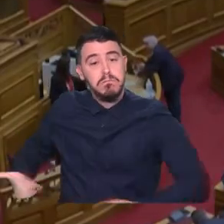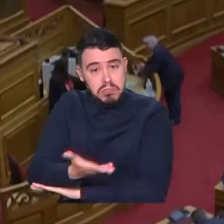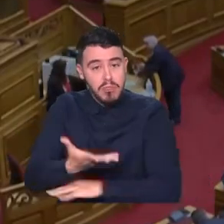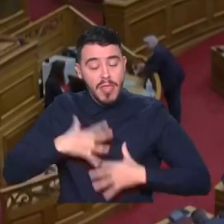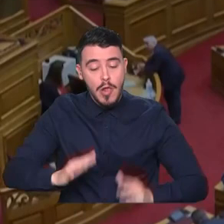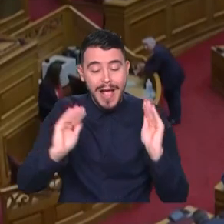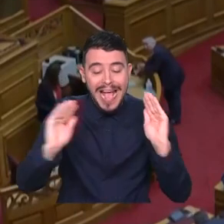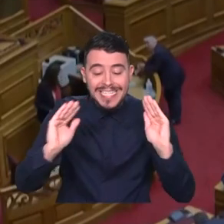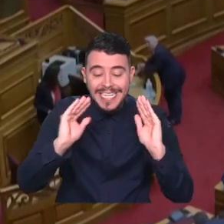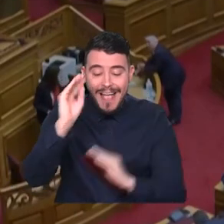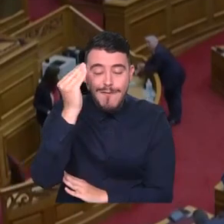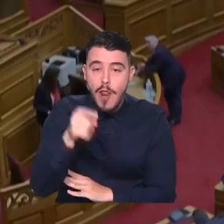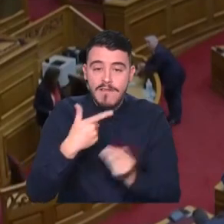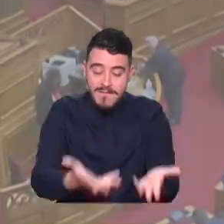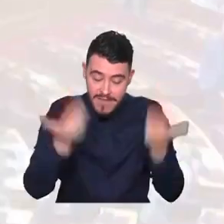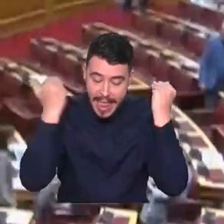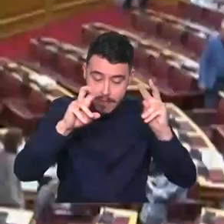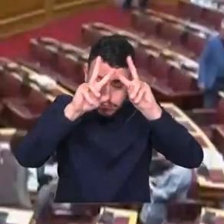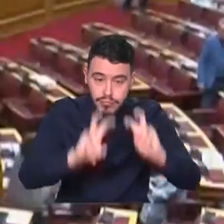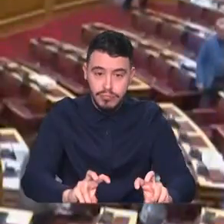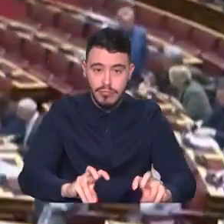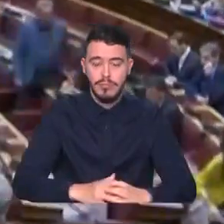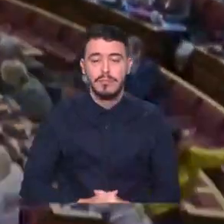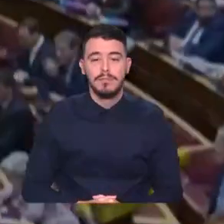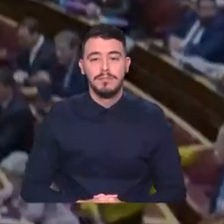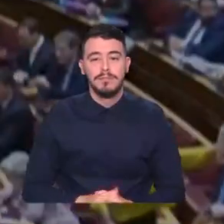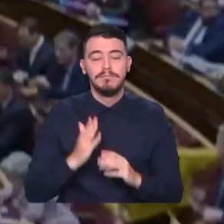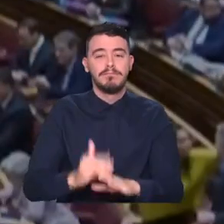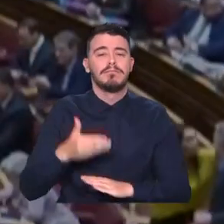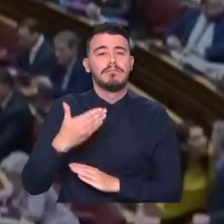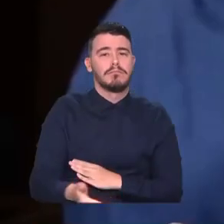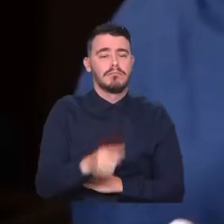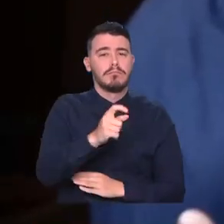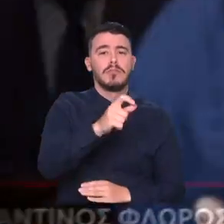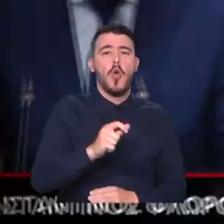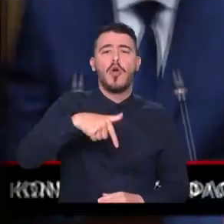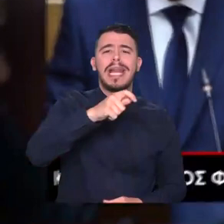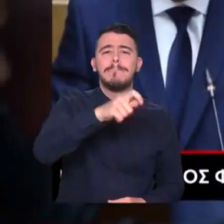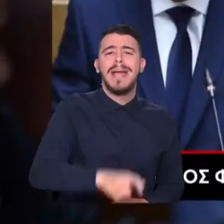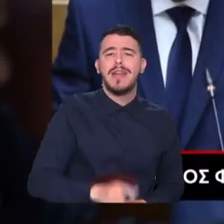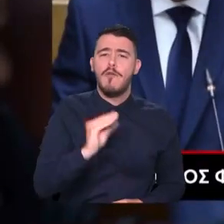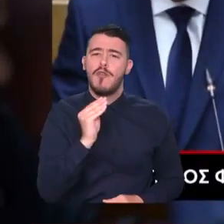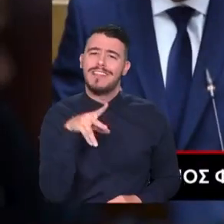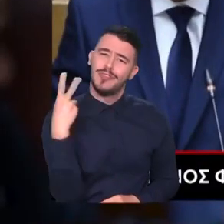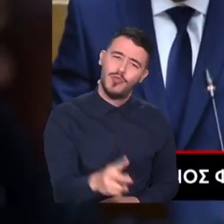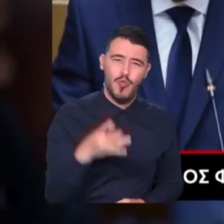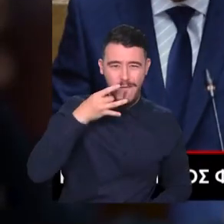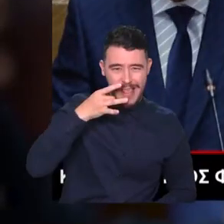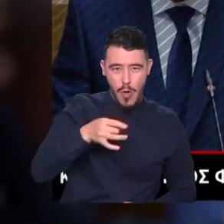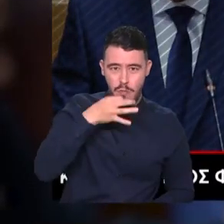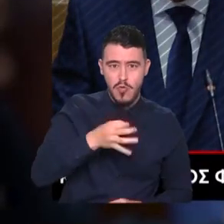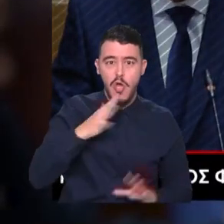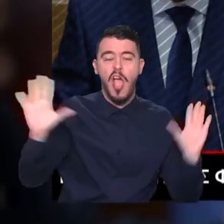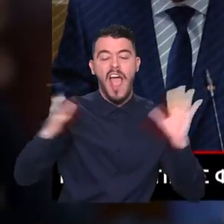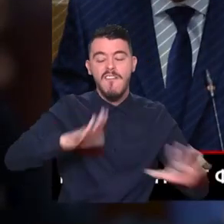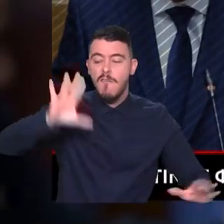Σύμφωνα με τα όσα υποστήριζε ο ανεξάρτητος βουλευτής, κάποια στιγμή προκλήθηκε από τον κύριο Γραμμένο και απάντησε. Αυτό θα το κρίνουν οι δικαστές.